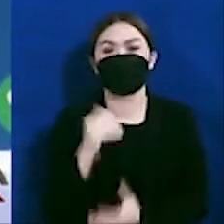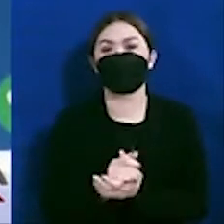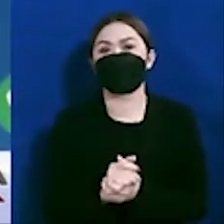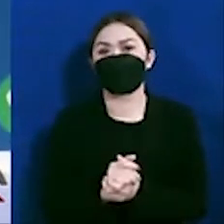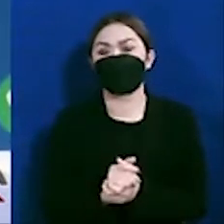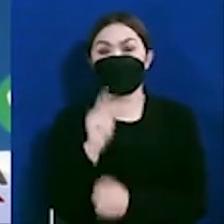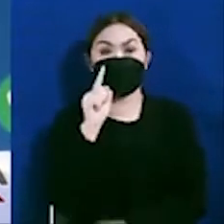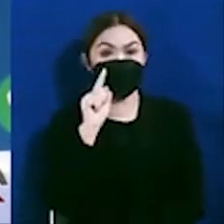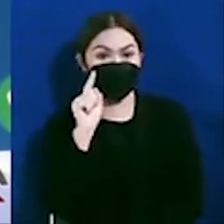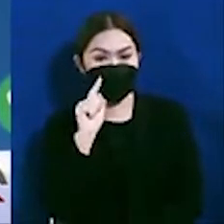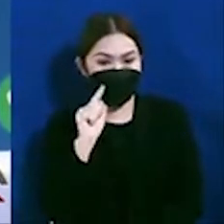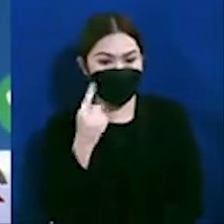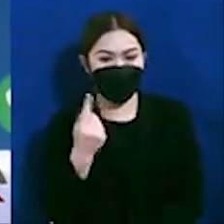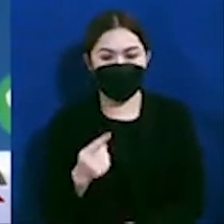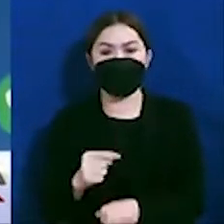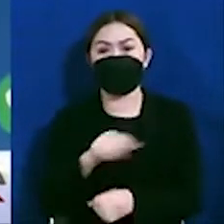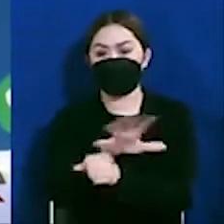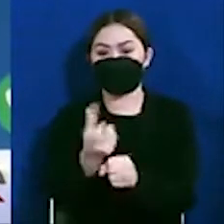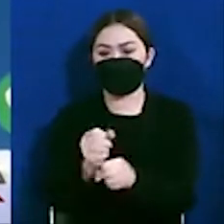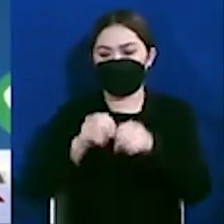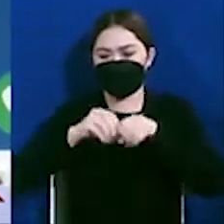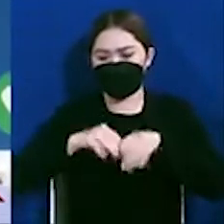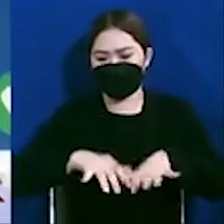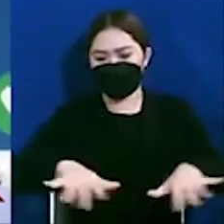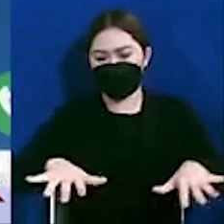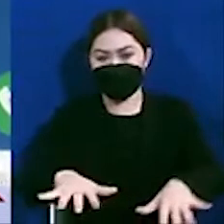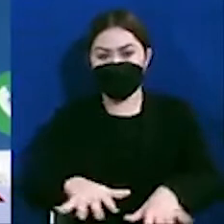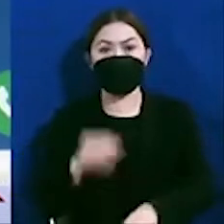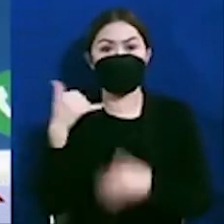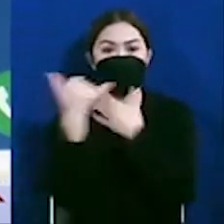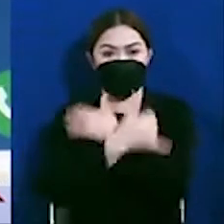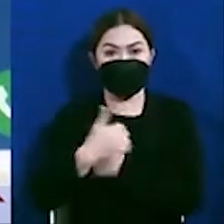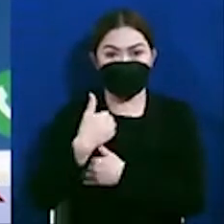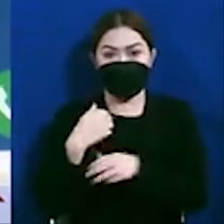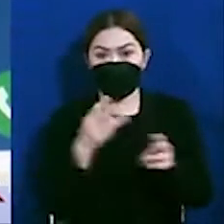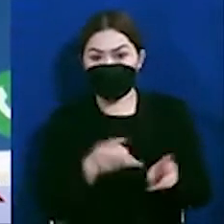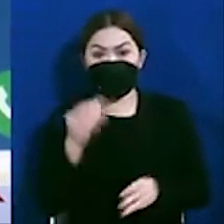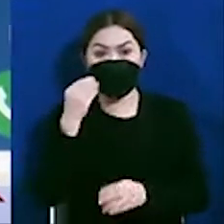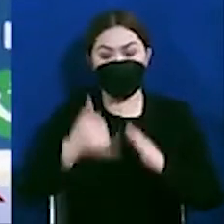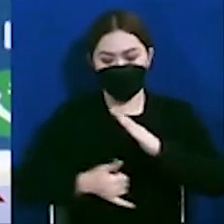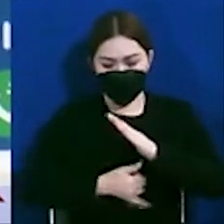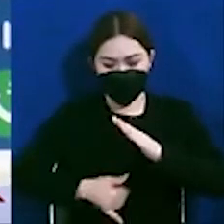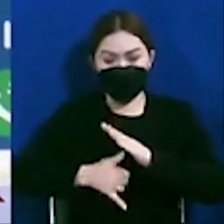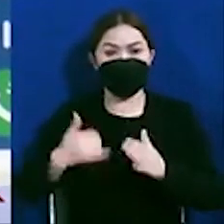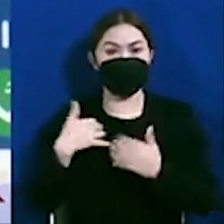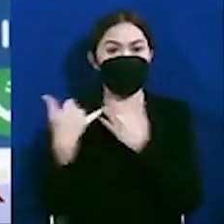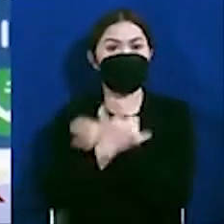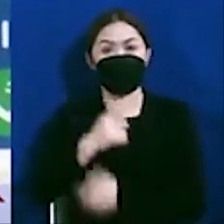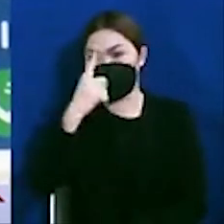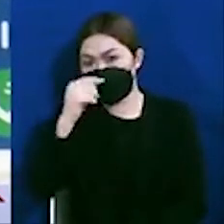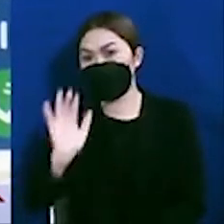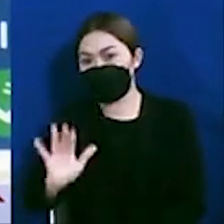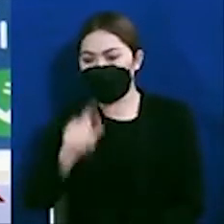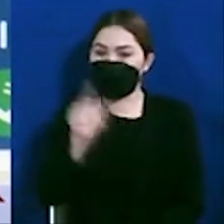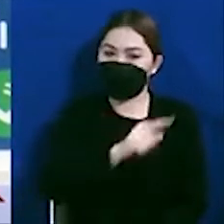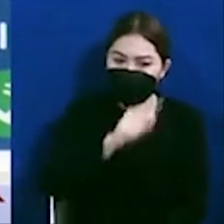ระบาดระลอกแรกเมื่อปีที่แล้วมีหลายประเทศที่ใช้วิธี Home isolationนะครับประเทศทางตะวันตกโดยซ้ำนะครับเช่นอังกฤษ